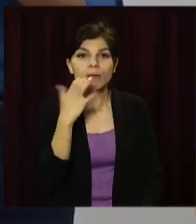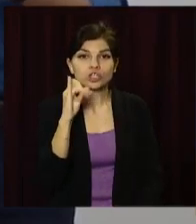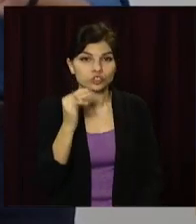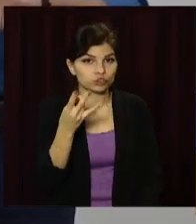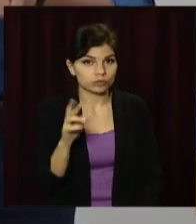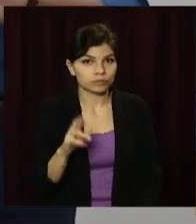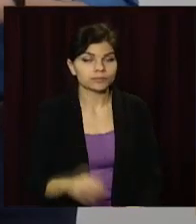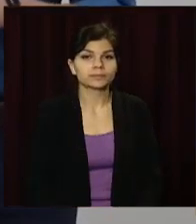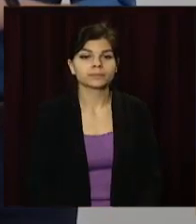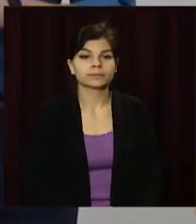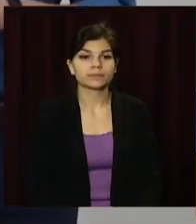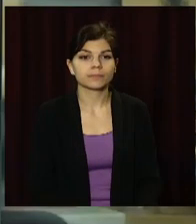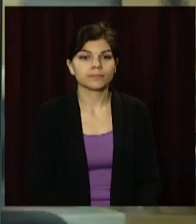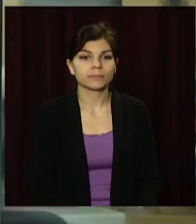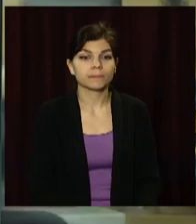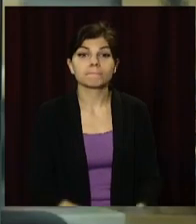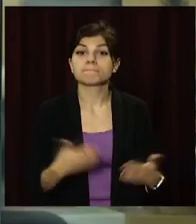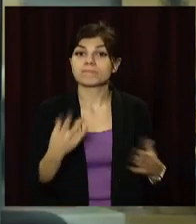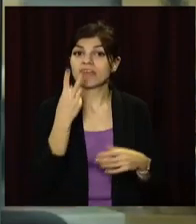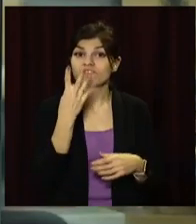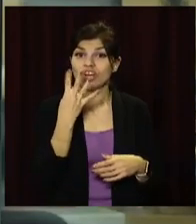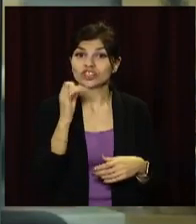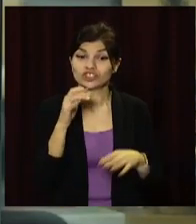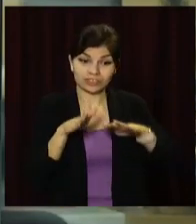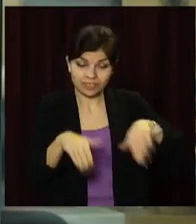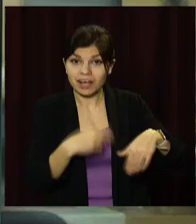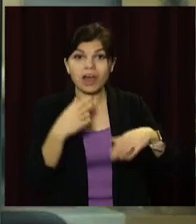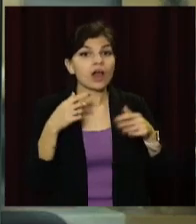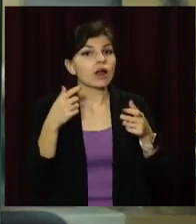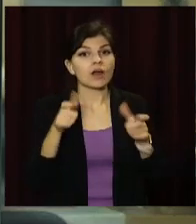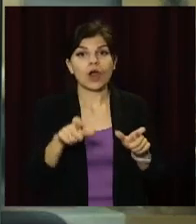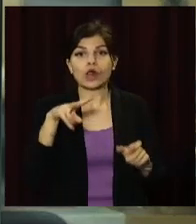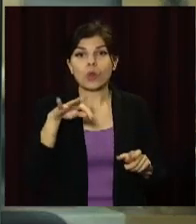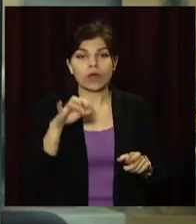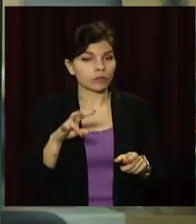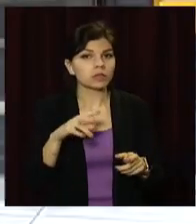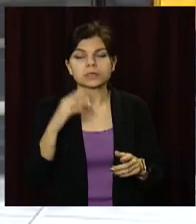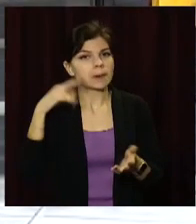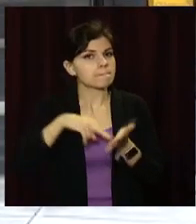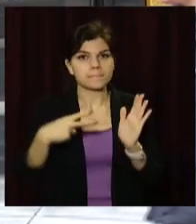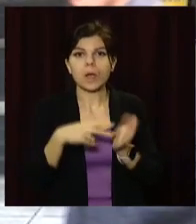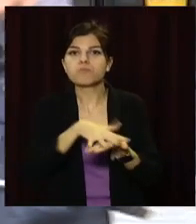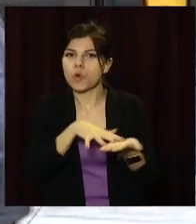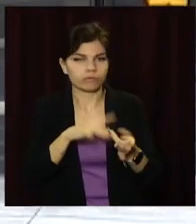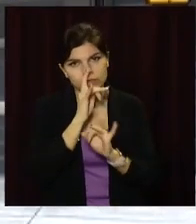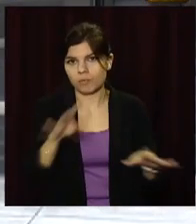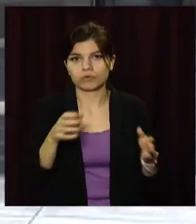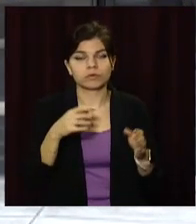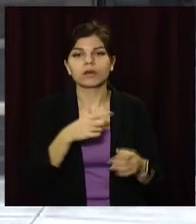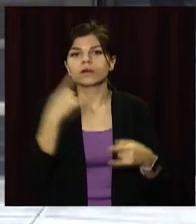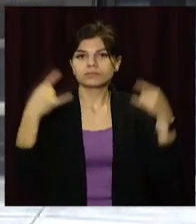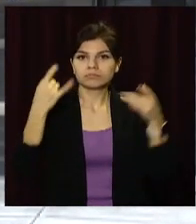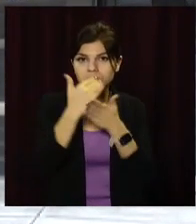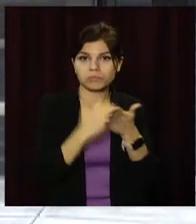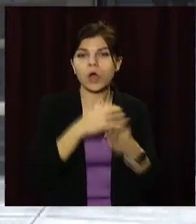годин 25 січня. Однак після 24 січня локдаун не продовжуватимуть. У всякому разі, поки що. Про це в